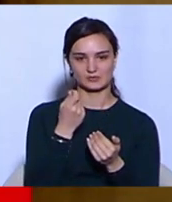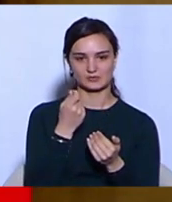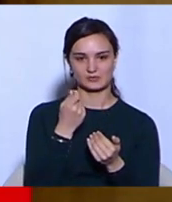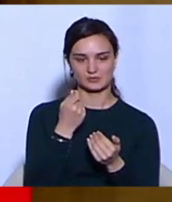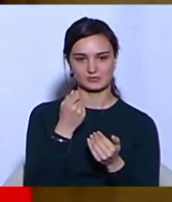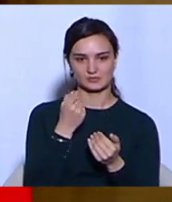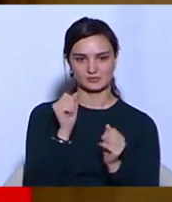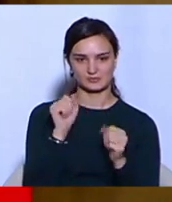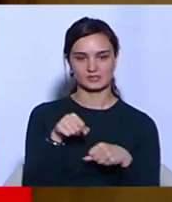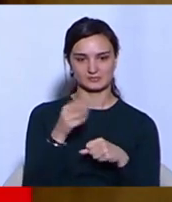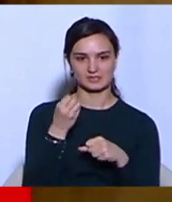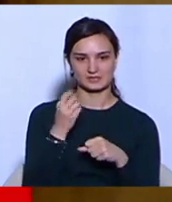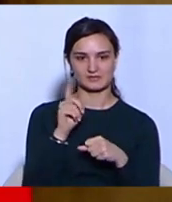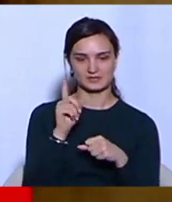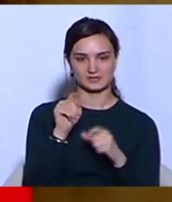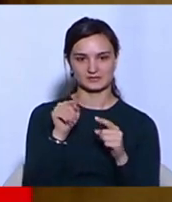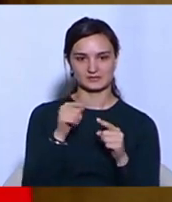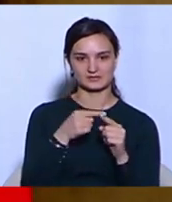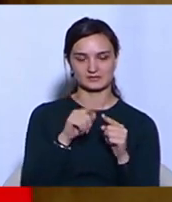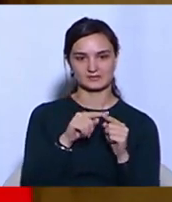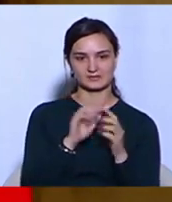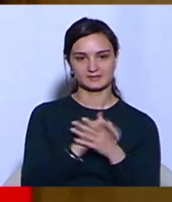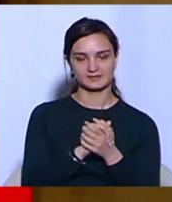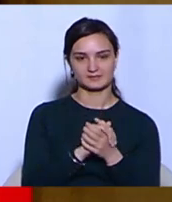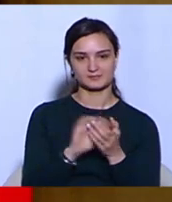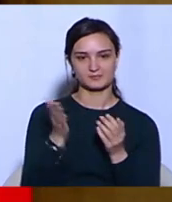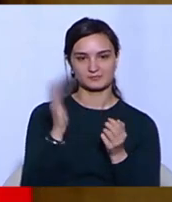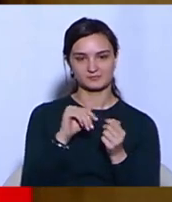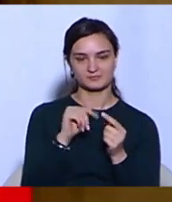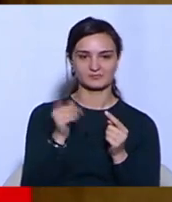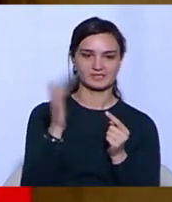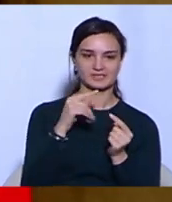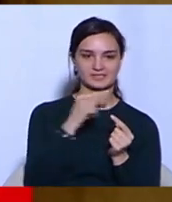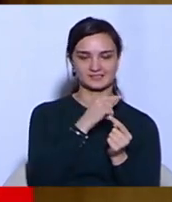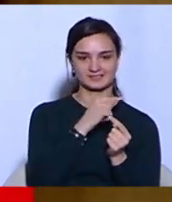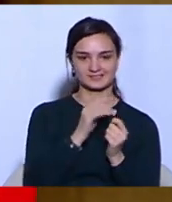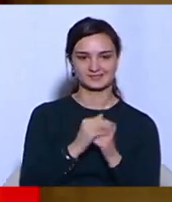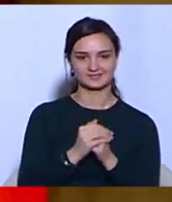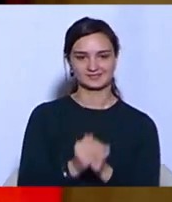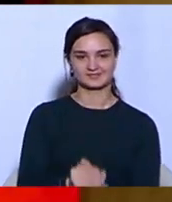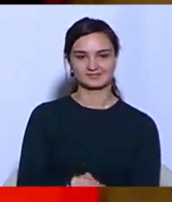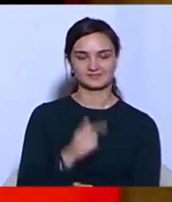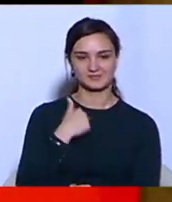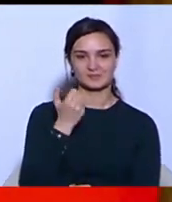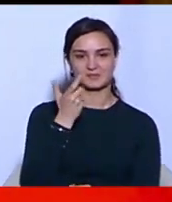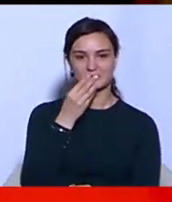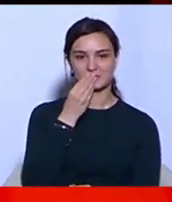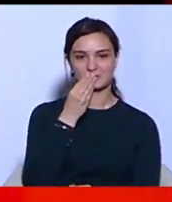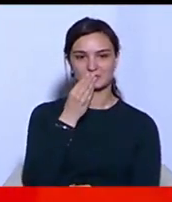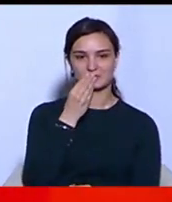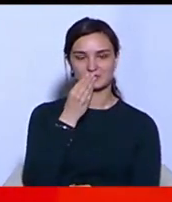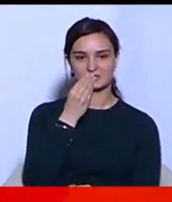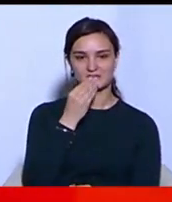რომ შეგაწოხო, ხო შეიძლება კიდევ? მოდი იქით გადავინაცვლოთ და მე რამდენიმე პროდუქტზე